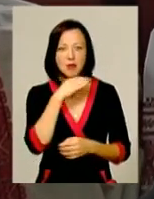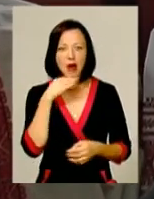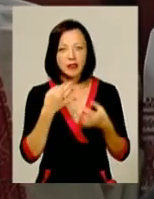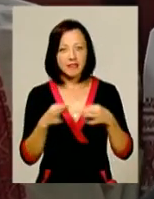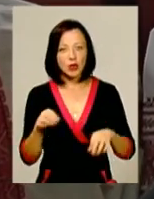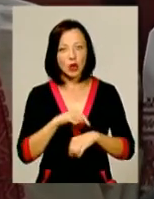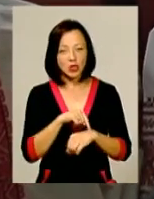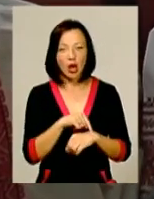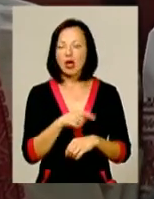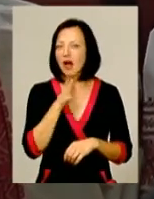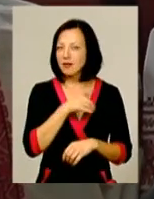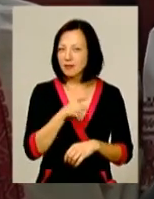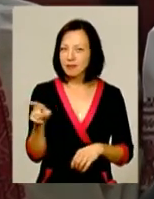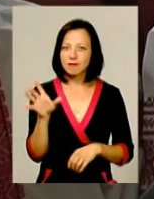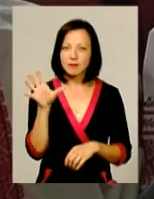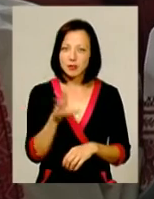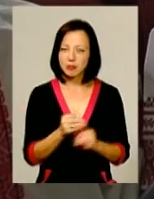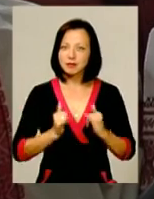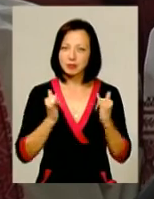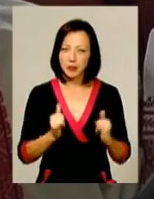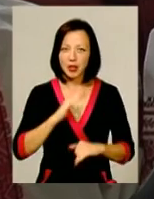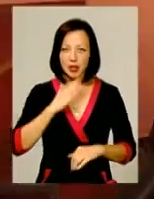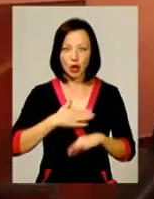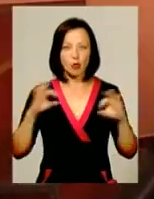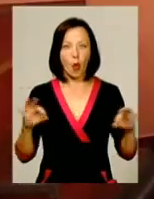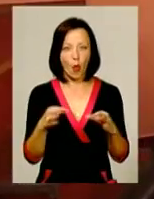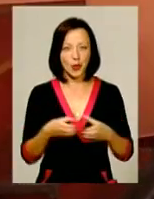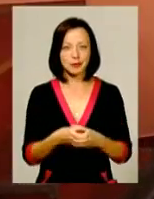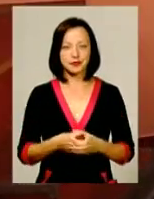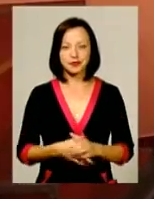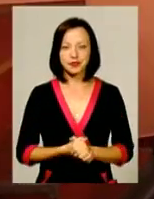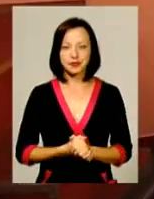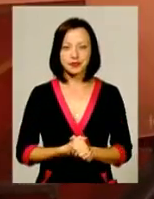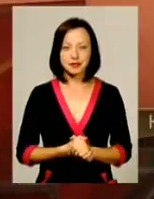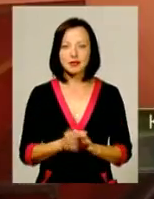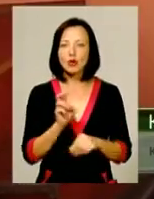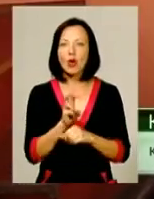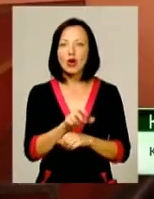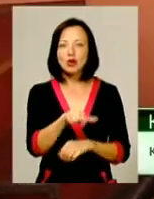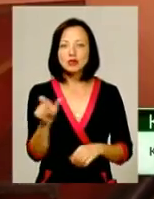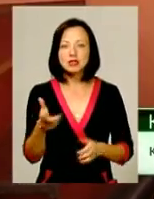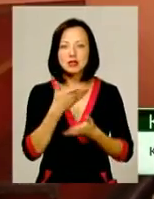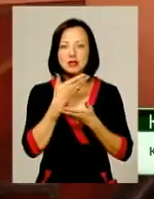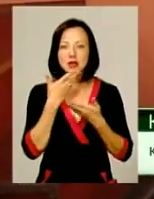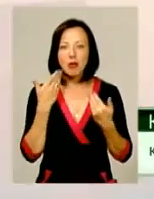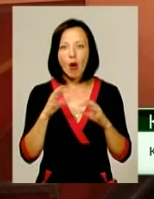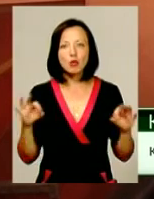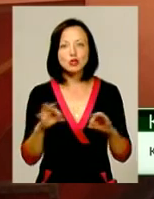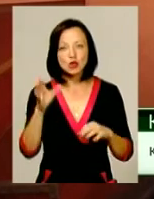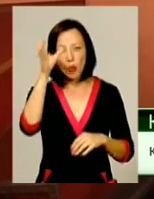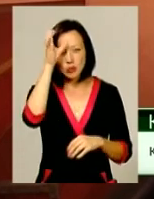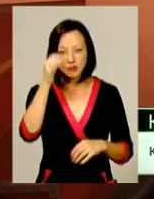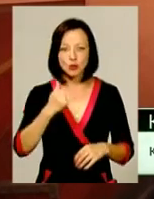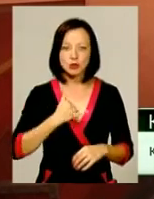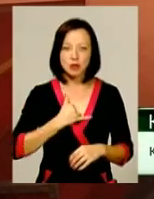вільного. Ми всій вільний час просвячуємо нашому хору. В колектив входять люди, які не мають музичної освіти. От в